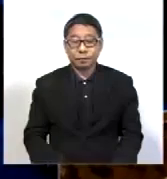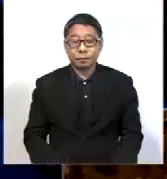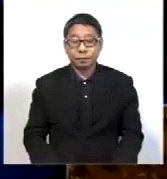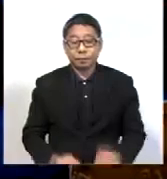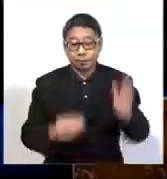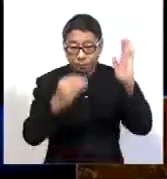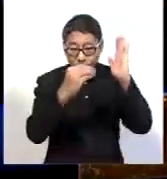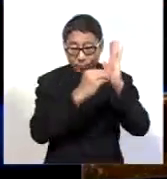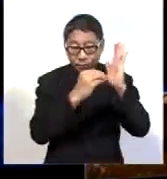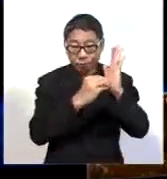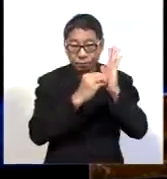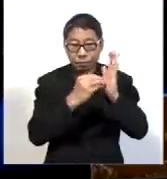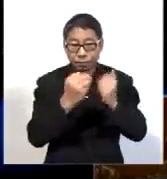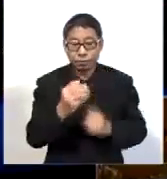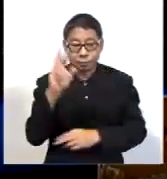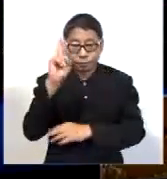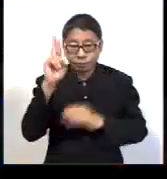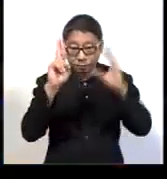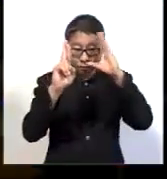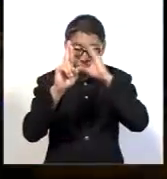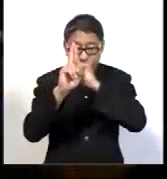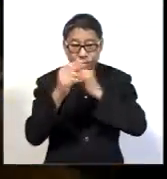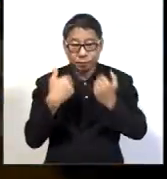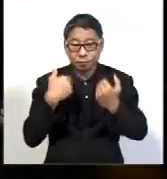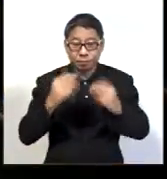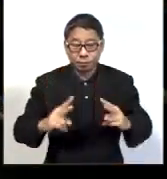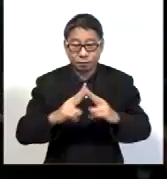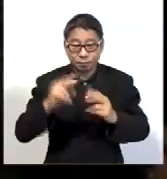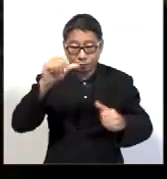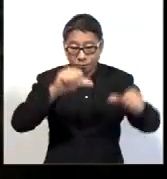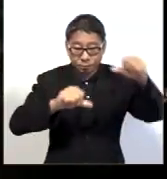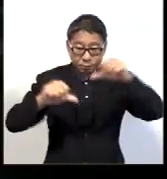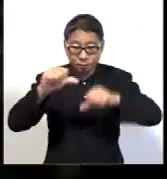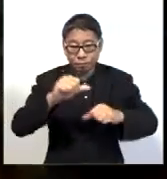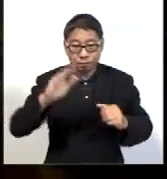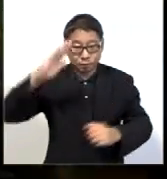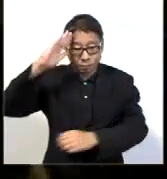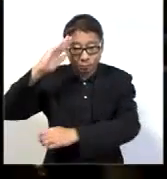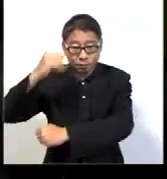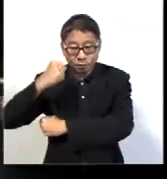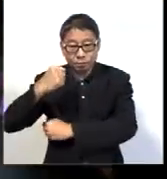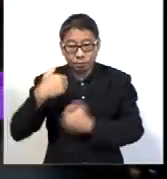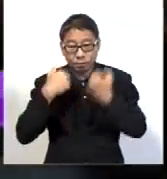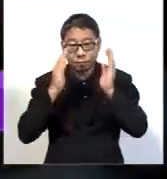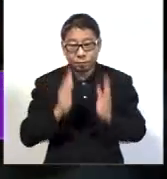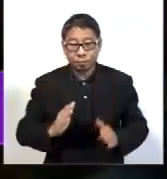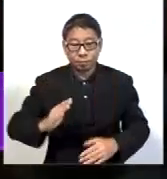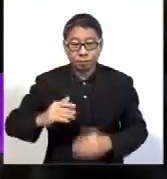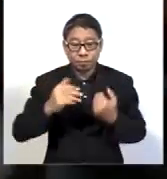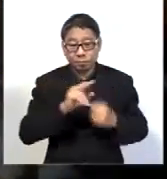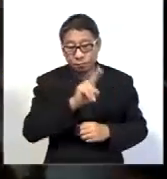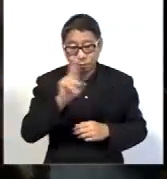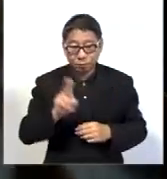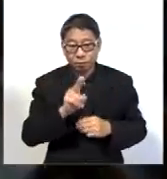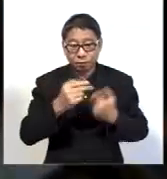ส่วนในพื้นที่กรุงเทพมหานครเมื่อช่วงกลางดึกที่ผ่านมาทางกรมวิทยาศาสตร์ทหารบกได้นำกำลังเจ้าหน้าที่ชุดปฏิบัติการไป